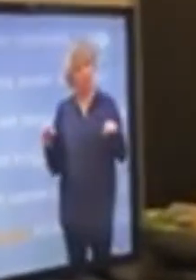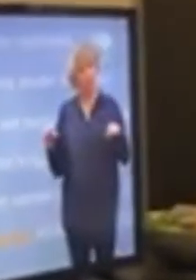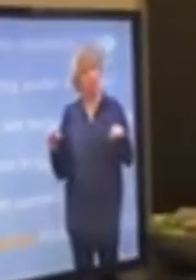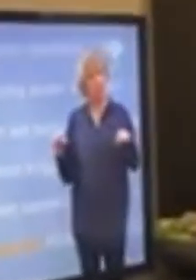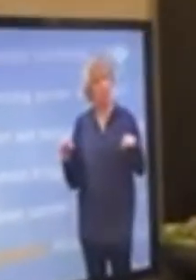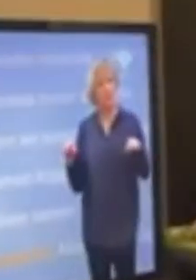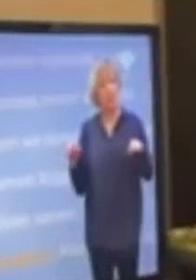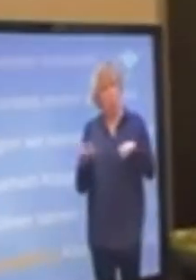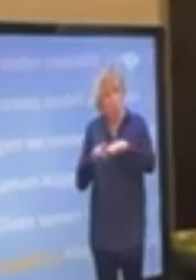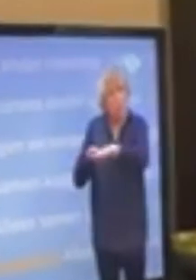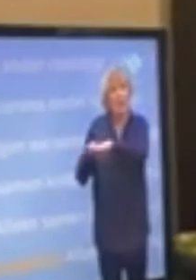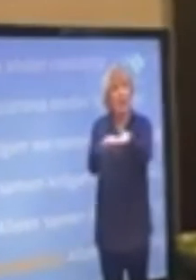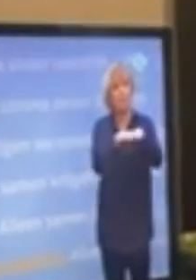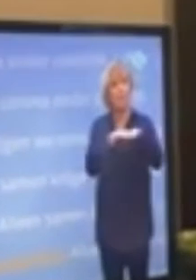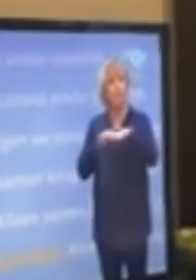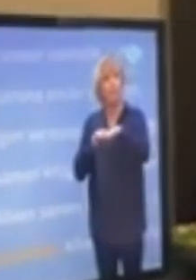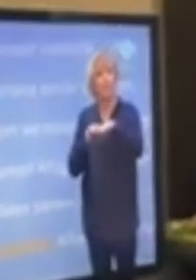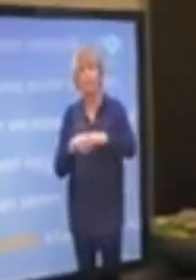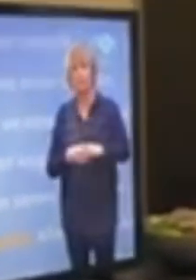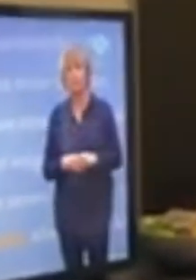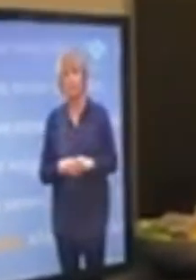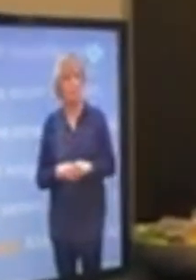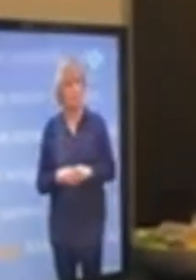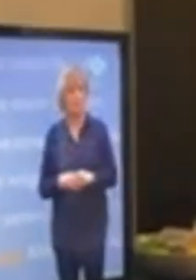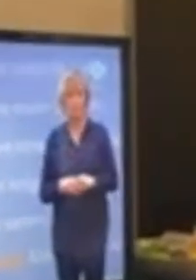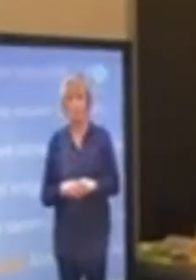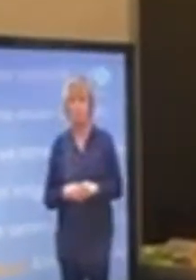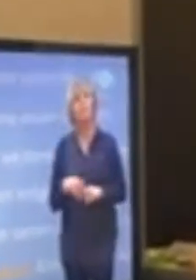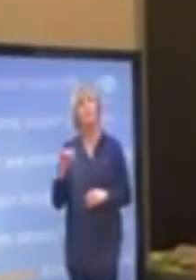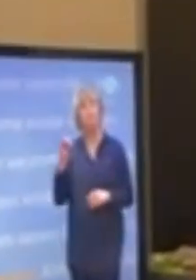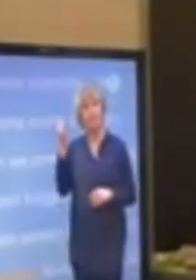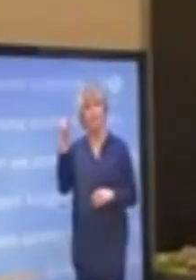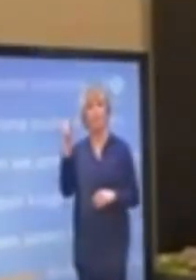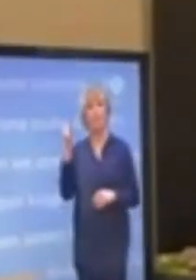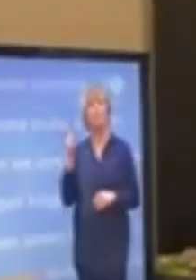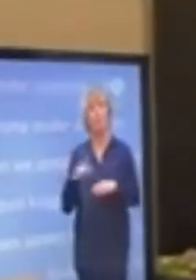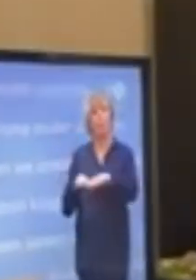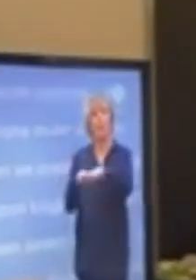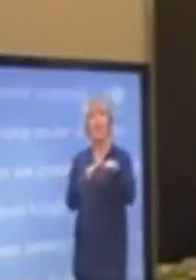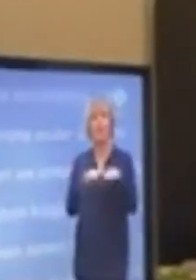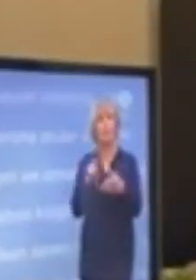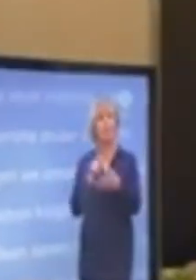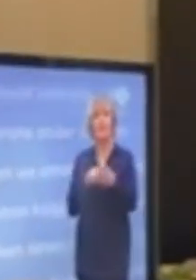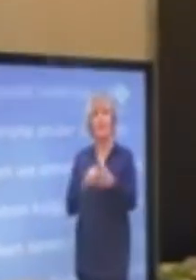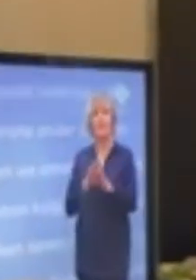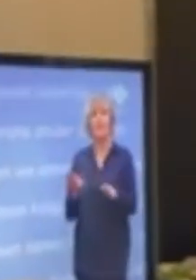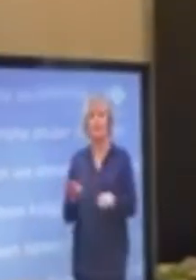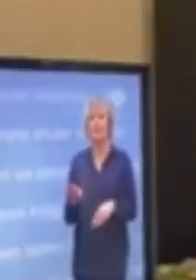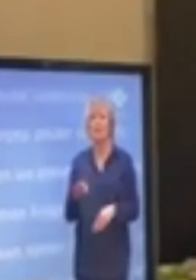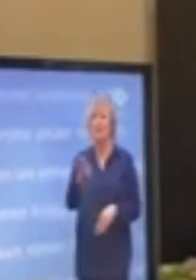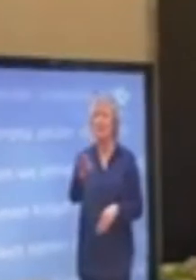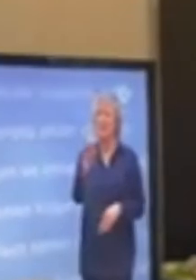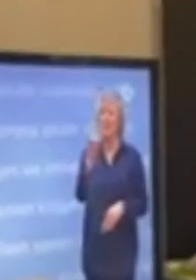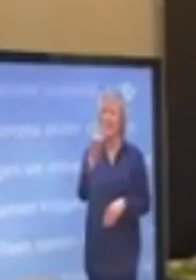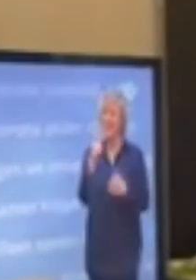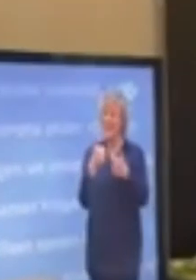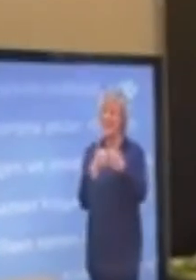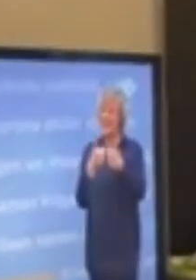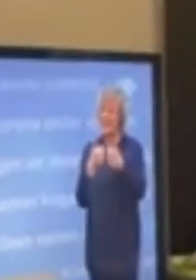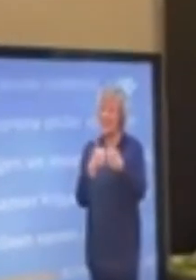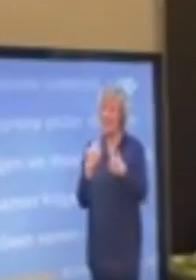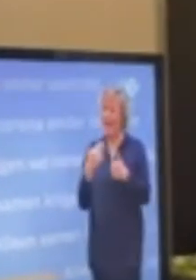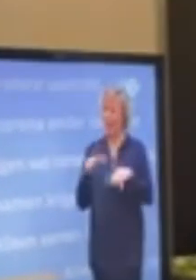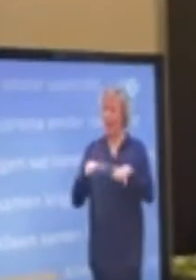het besluit unaniem? Ja zeker. Dit was unaniem, ja. Dus niet gestemd. Nee. Bij D66 waren er nog wel wat